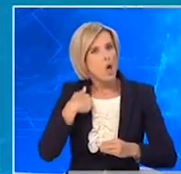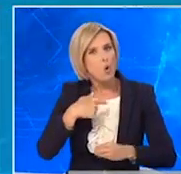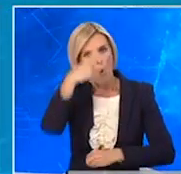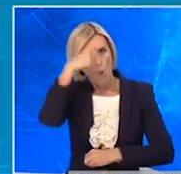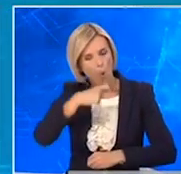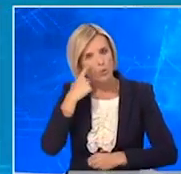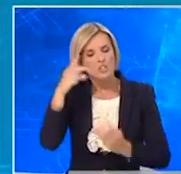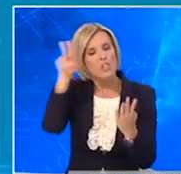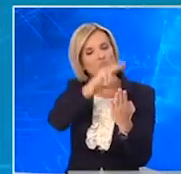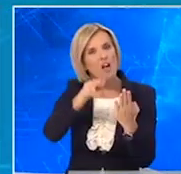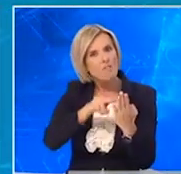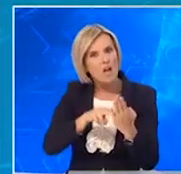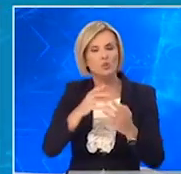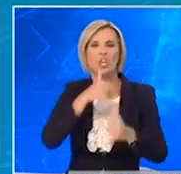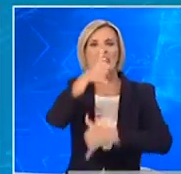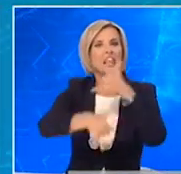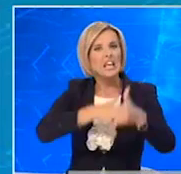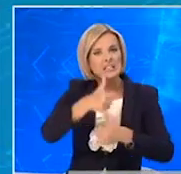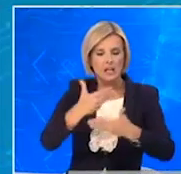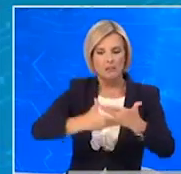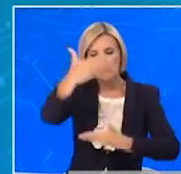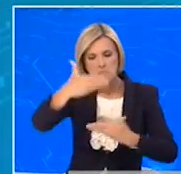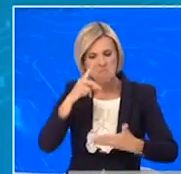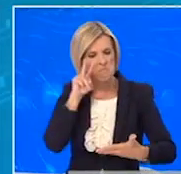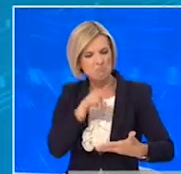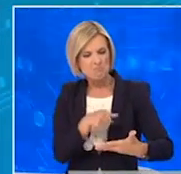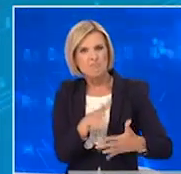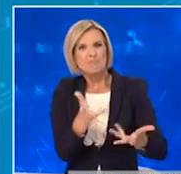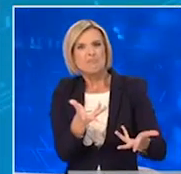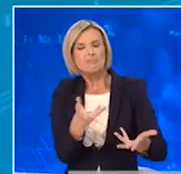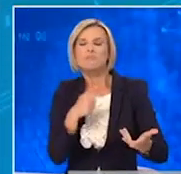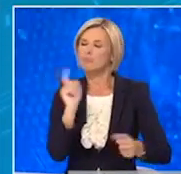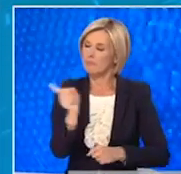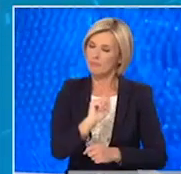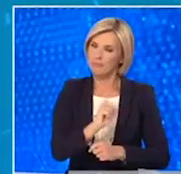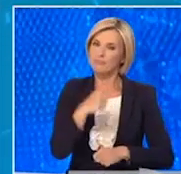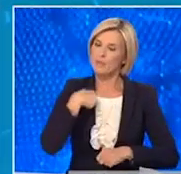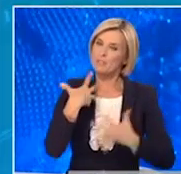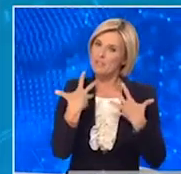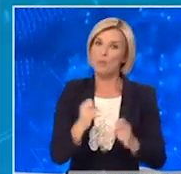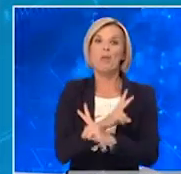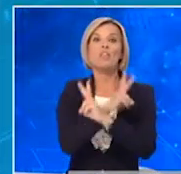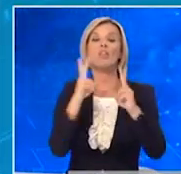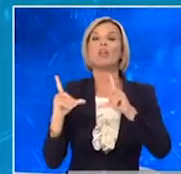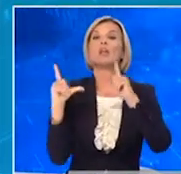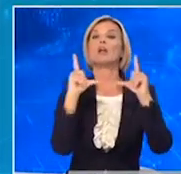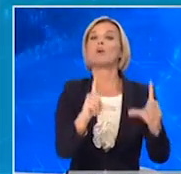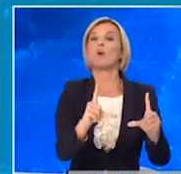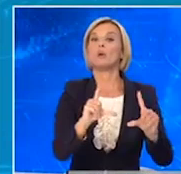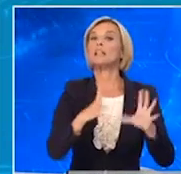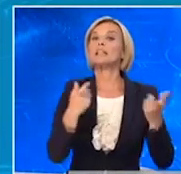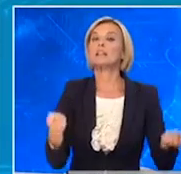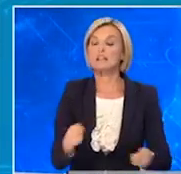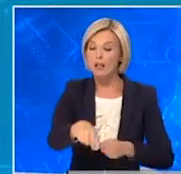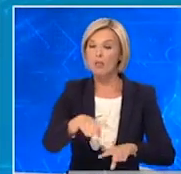δηλώσεις σε σχέση με πολλά ζητήματα. Και έχουμε πλήρη εικόνα για το τι συμβαίνει αυτή τη στιγμή στη χώρα και σε κάθε γωνιά της χώρας.